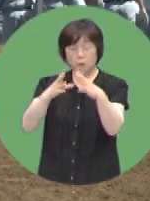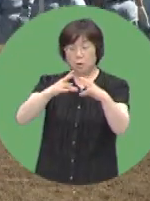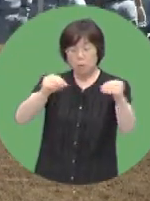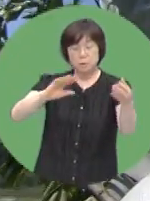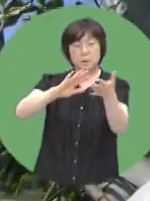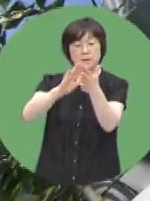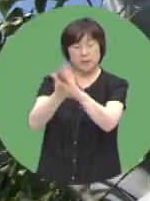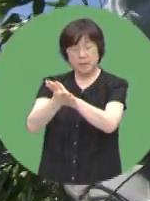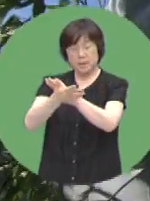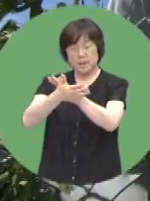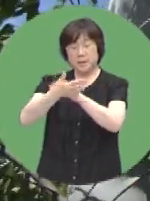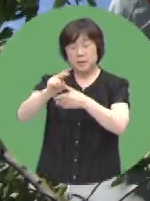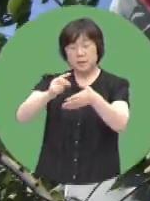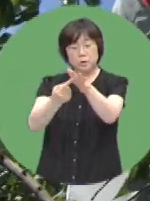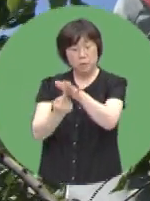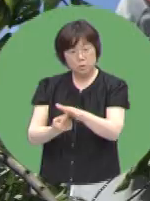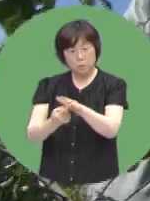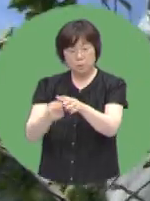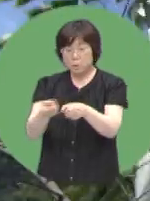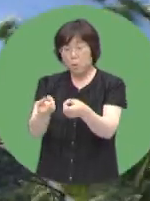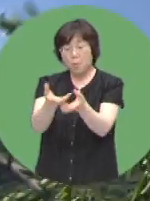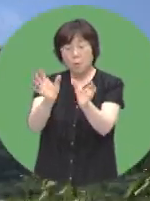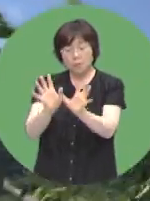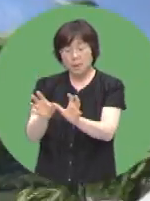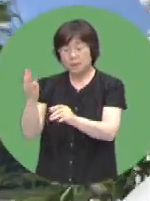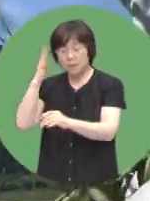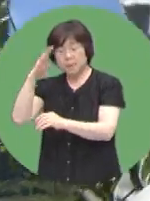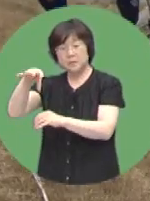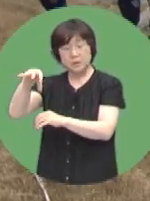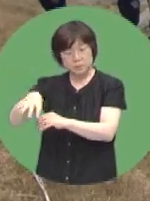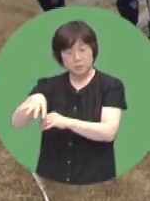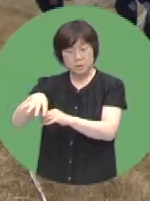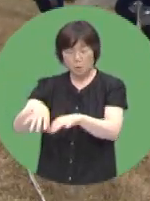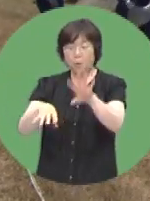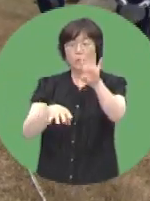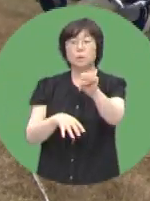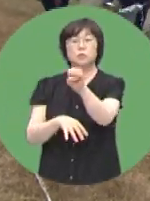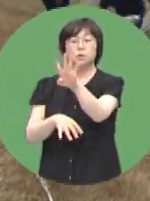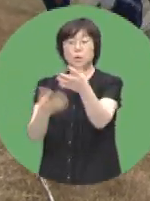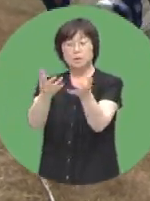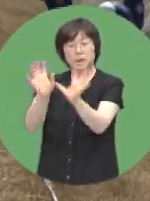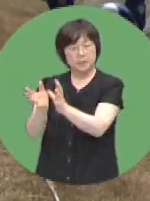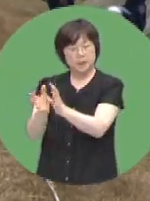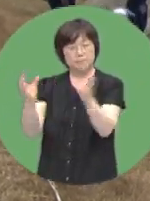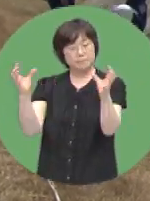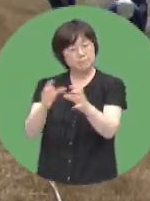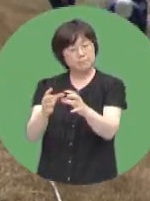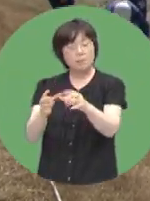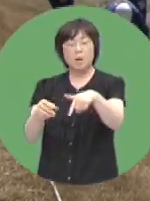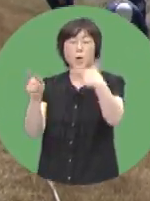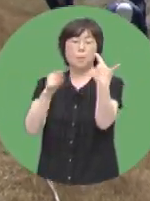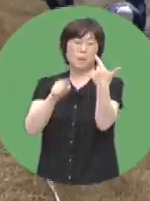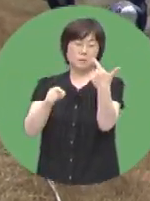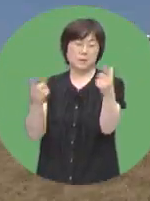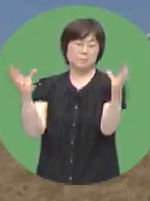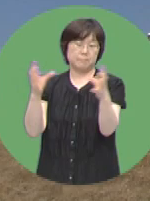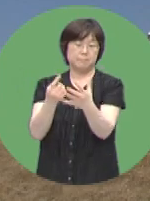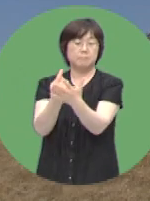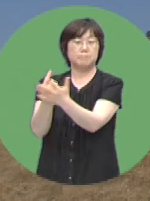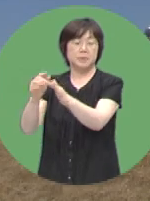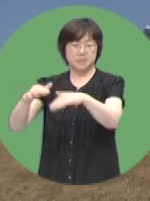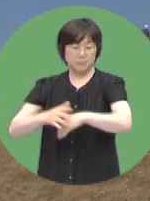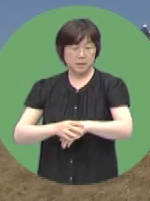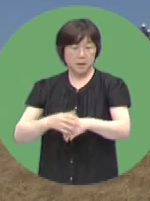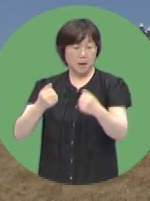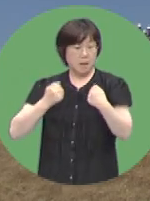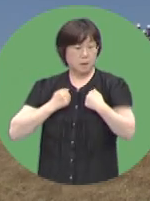と県や市町村、消防団、警察など44団体およそ600人が参加しました。